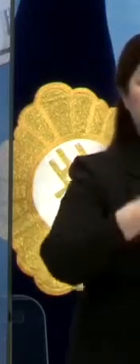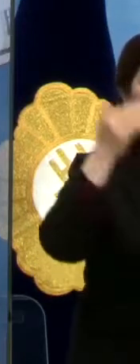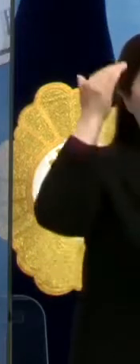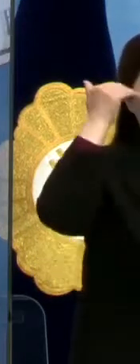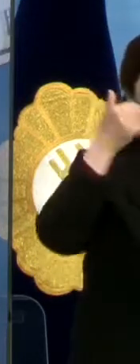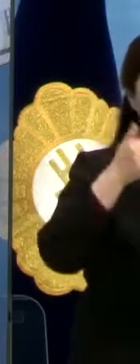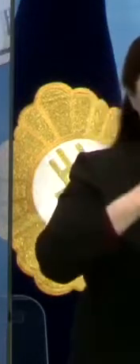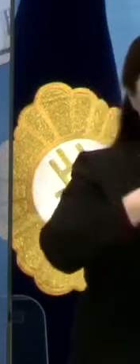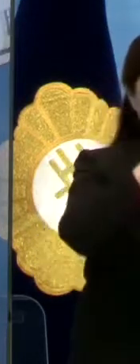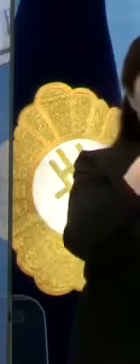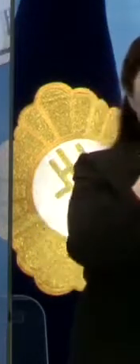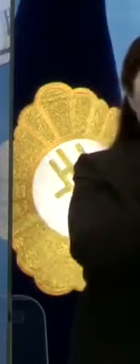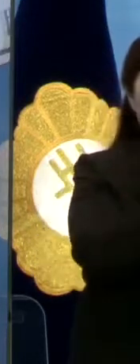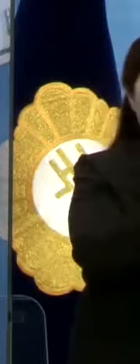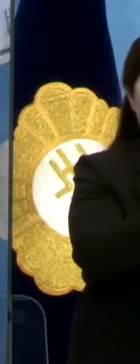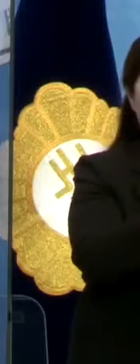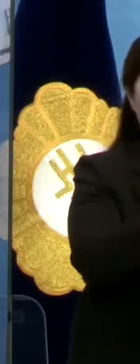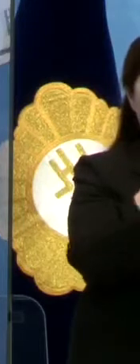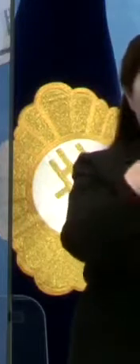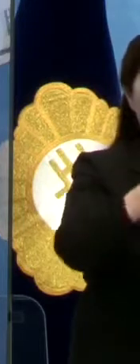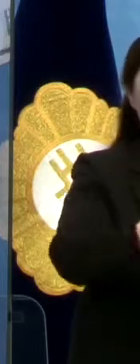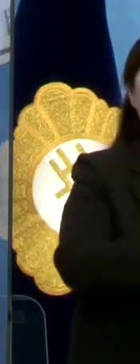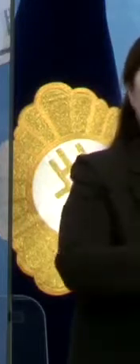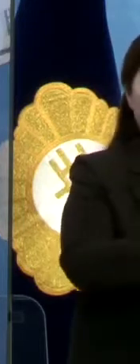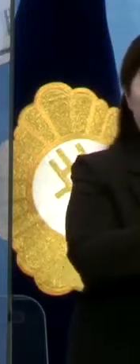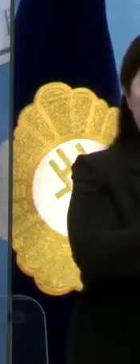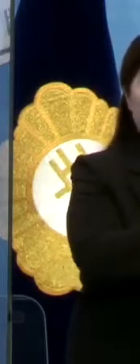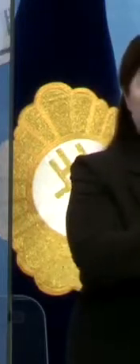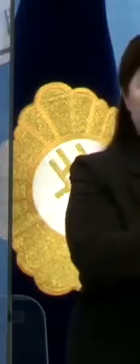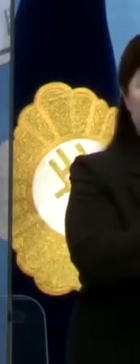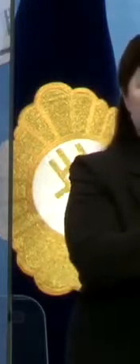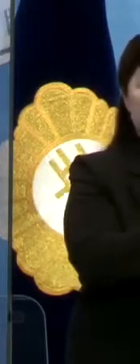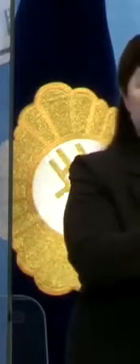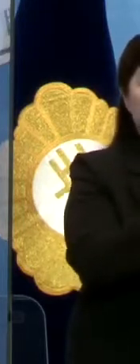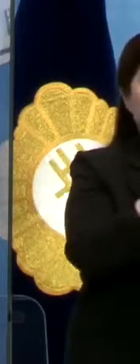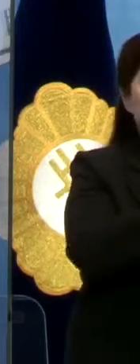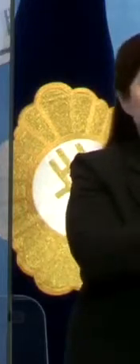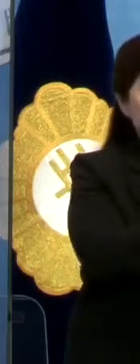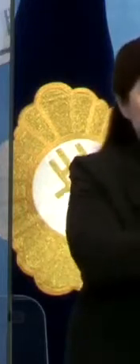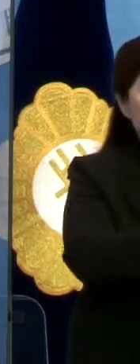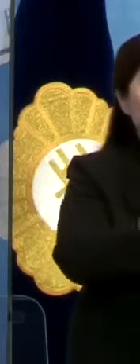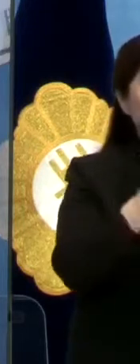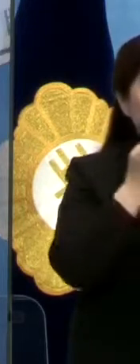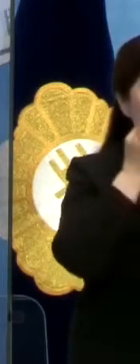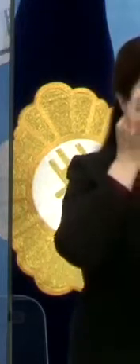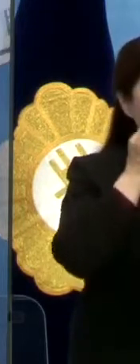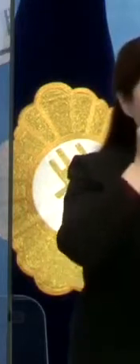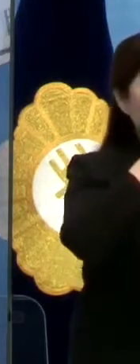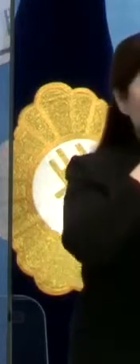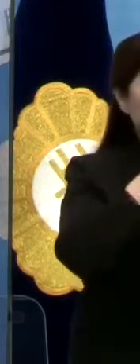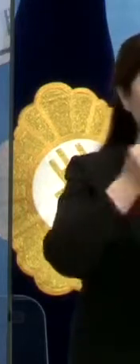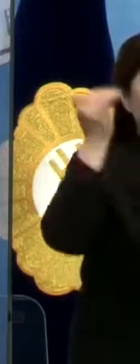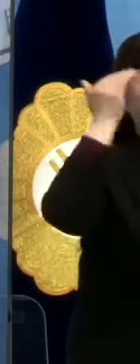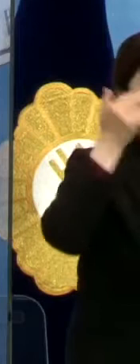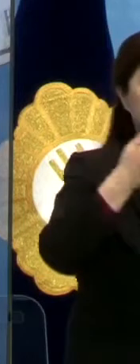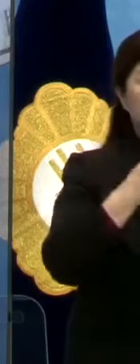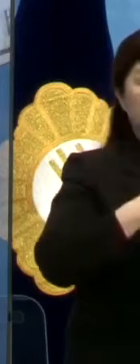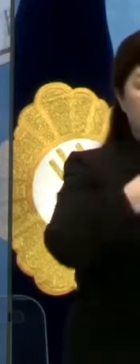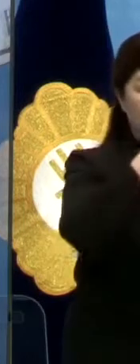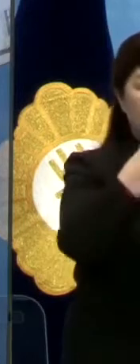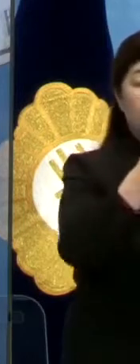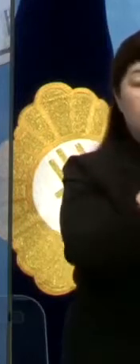대한간호협회 신경림 회장 비례대표를 지내신 신경림 회장께서 특별히 노력을 많이 하셨습니다. 대한간호협회를 비롯한